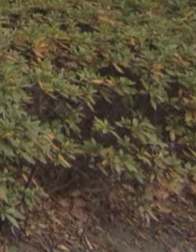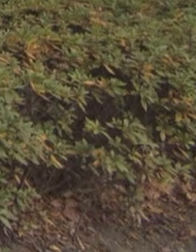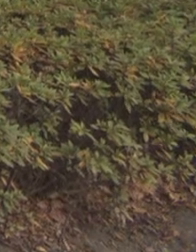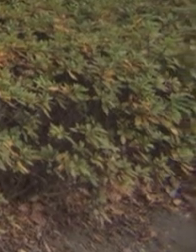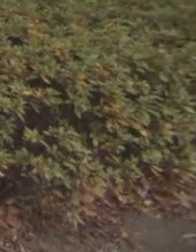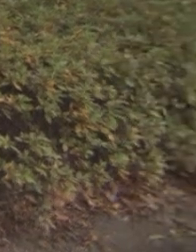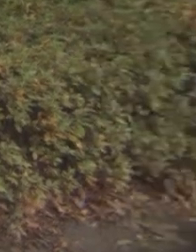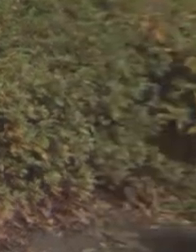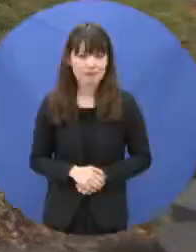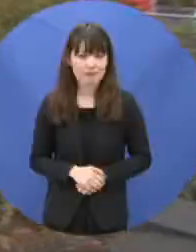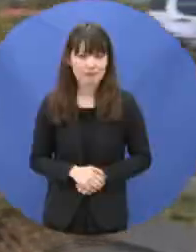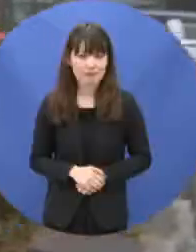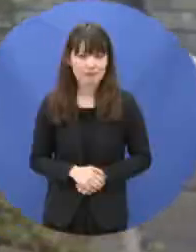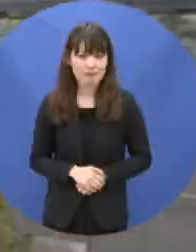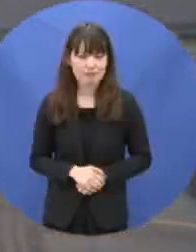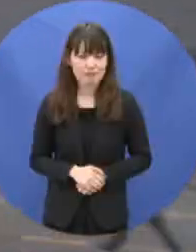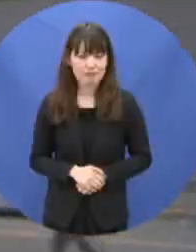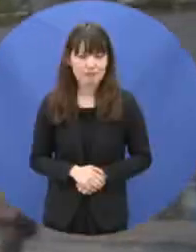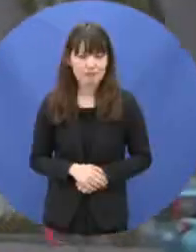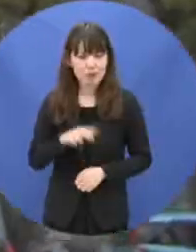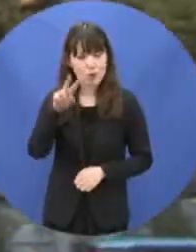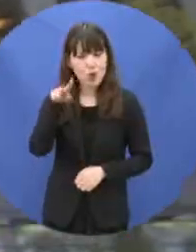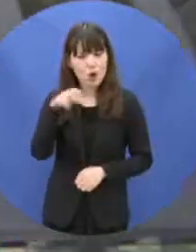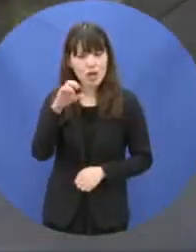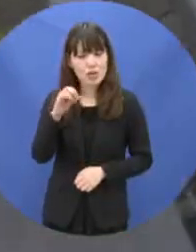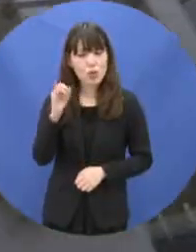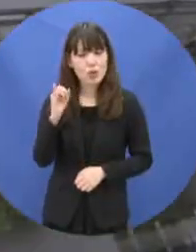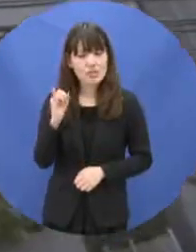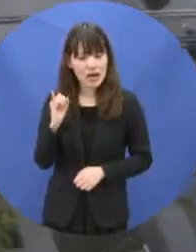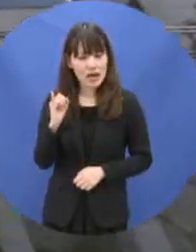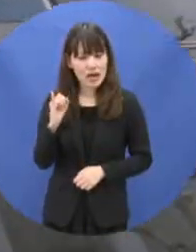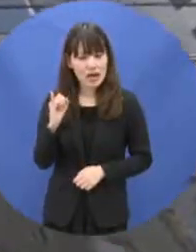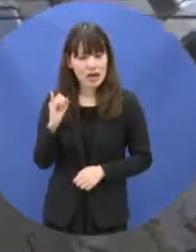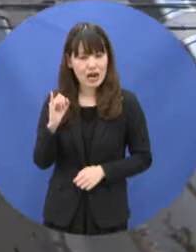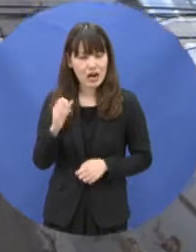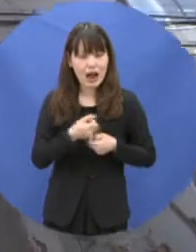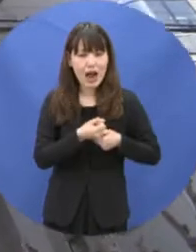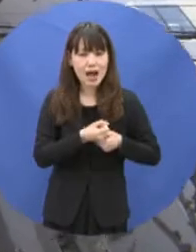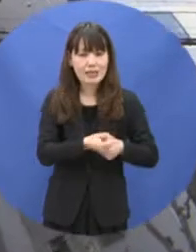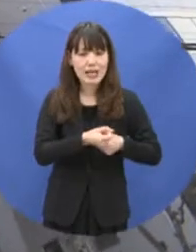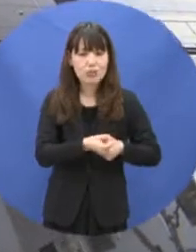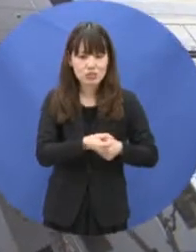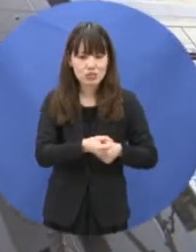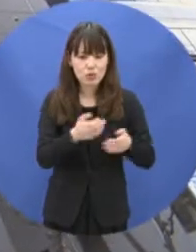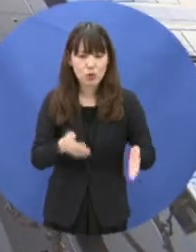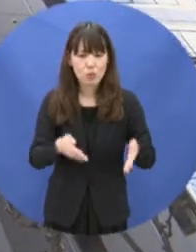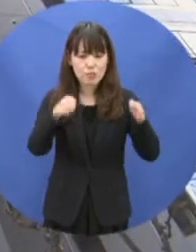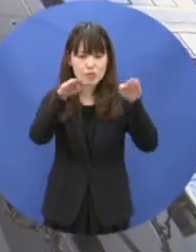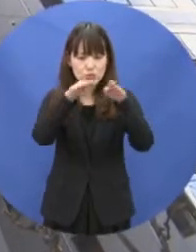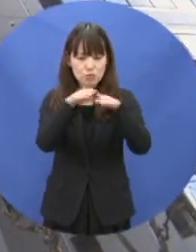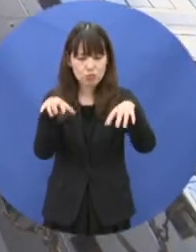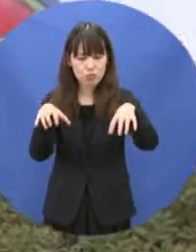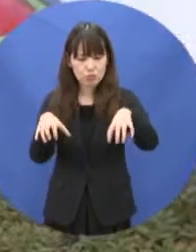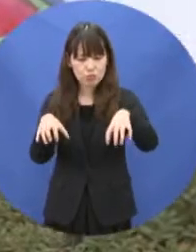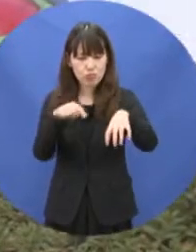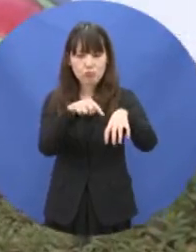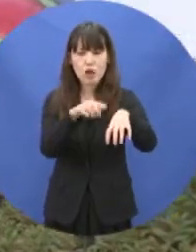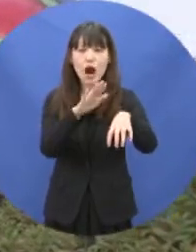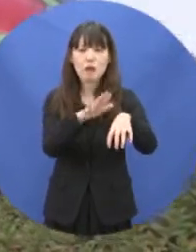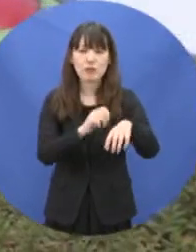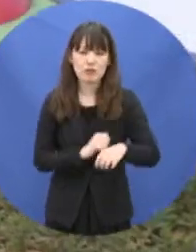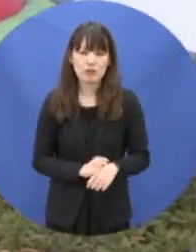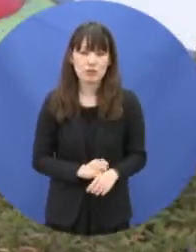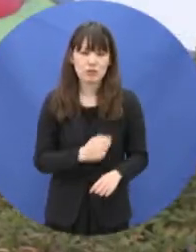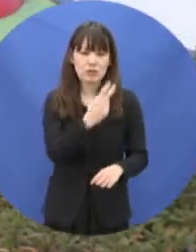ちゃう そんな由来のリオちゃん、実は発注したダスキンの本社が目の前にあるんです。 そうなんや、